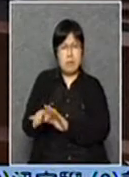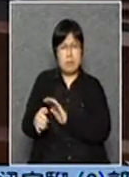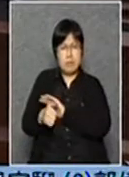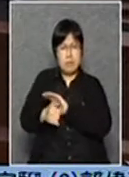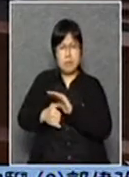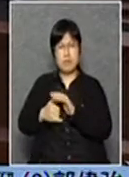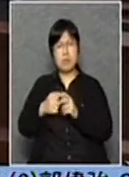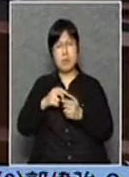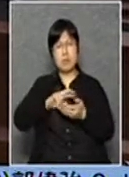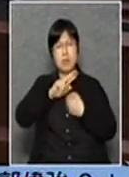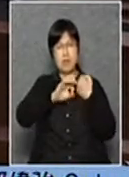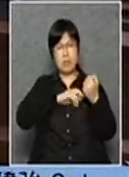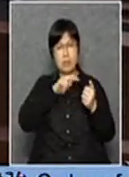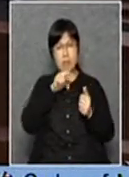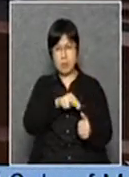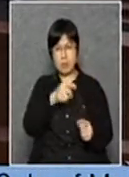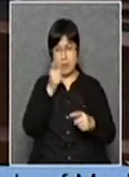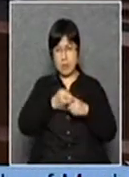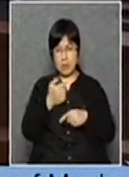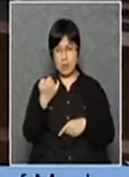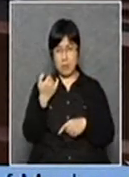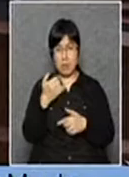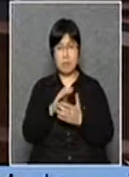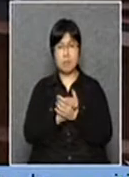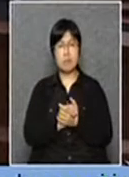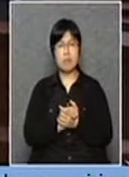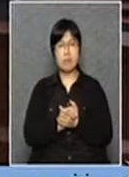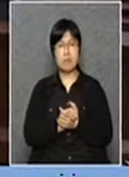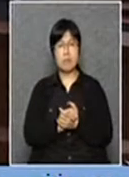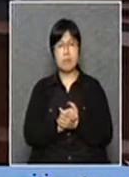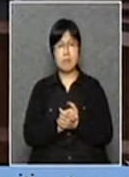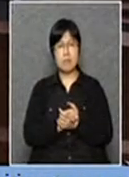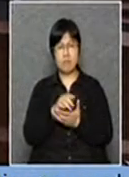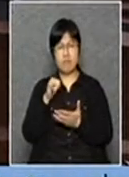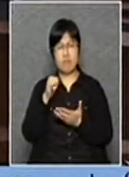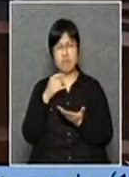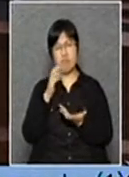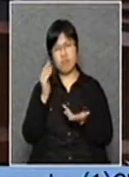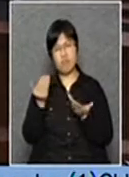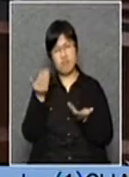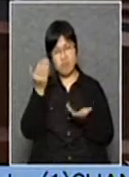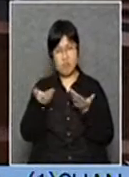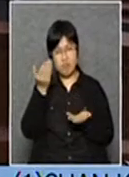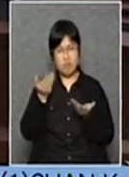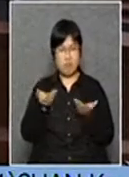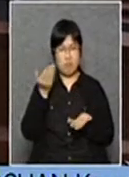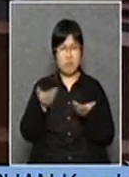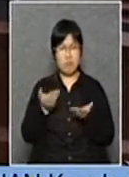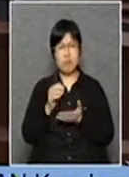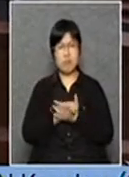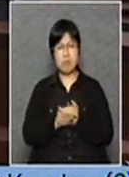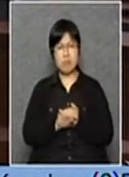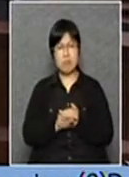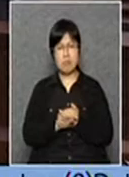立法會嘅監管為實咧。咁呢個係一個其實唔可以抹殺嘅可能性。另一個咧，